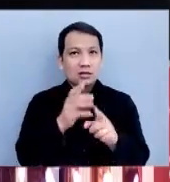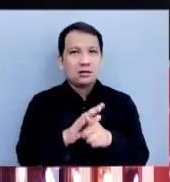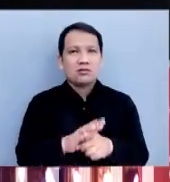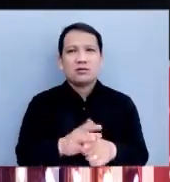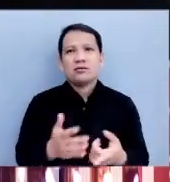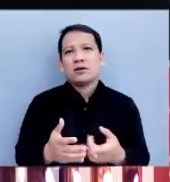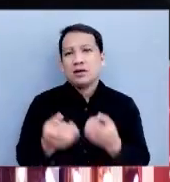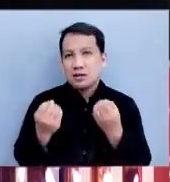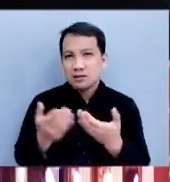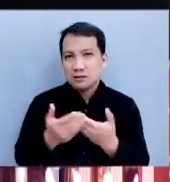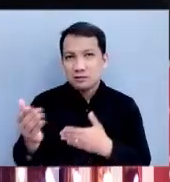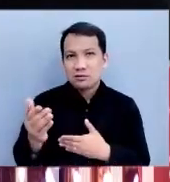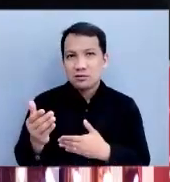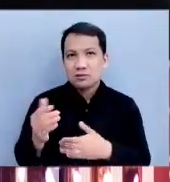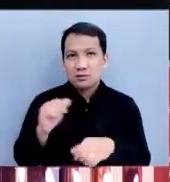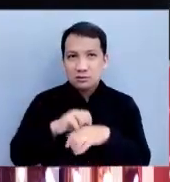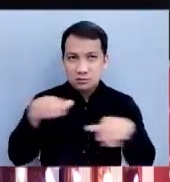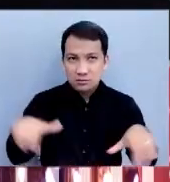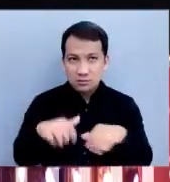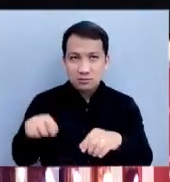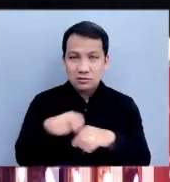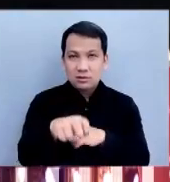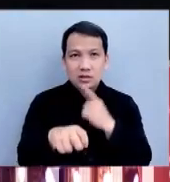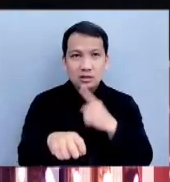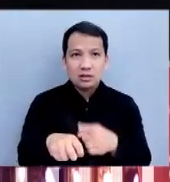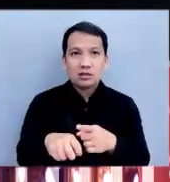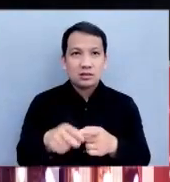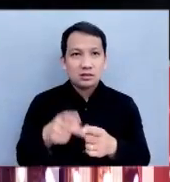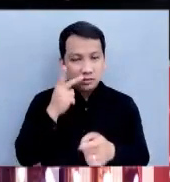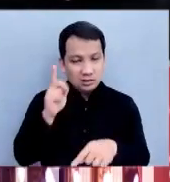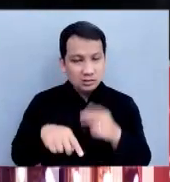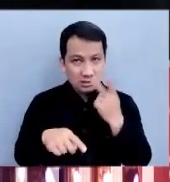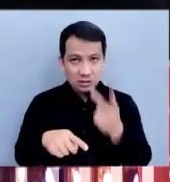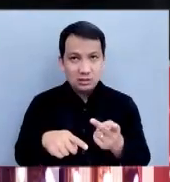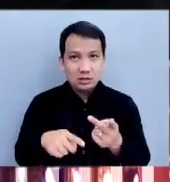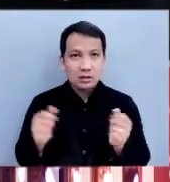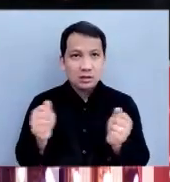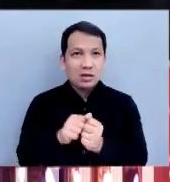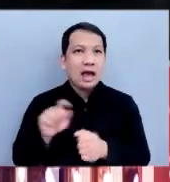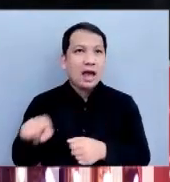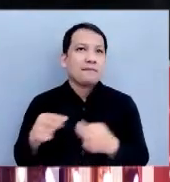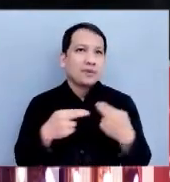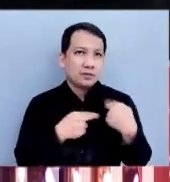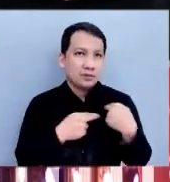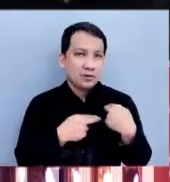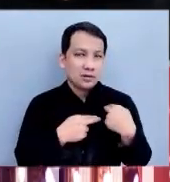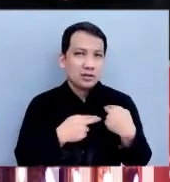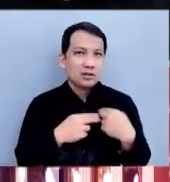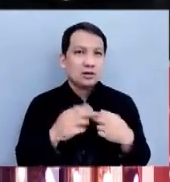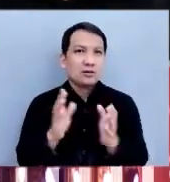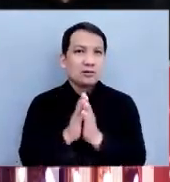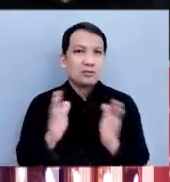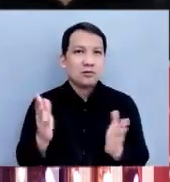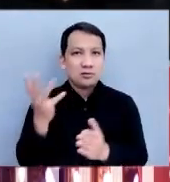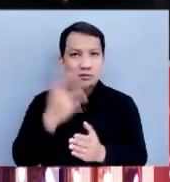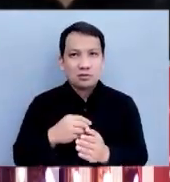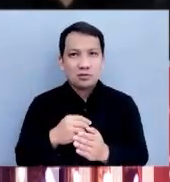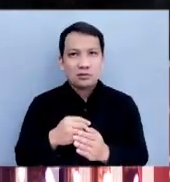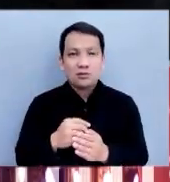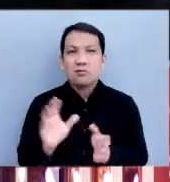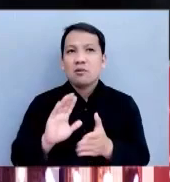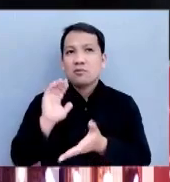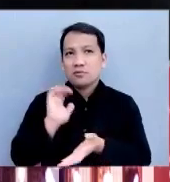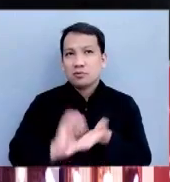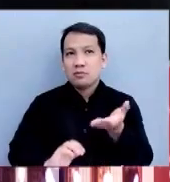ang dami-daming tinatrabaho sa tourism, hindi naman yung makikita yan. Dapat may managod doon. At saka pati dapat, mas maganda, hindi tayo mababawas